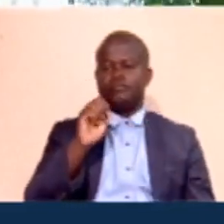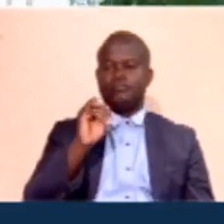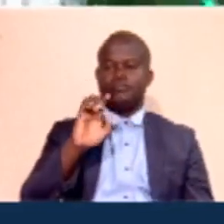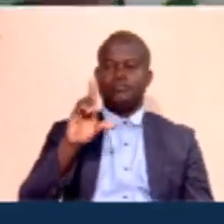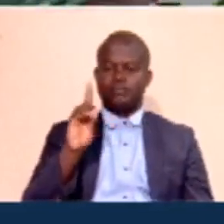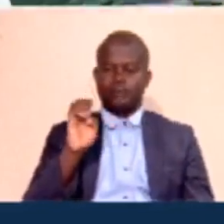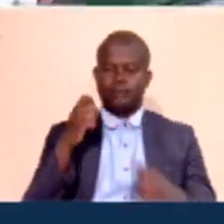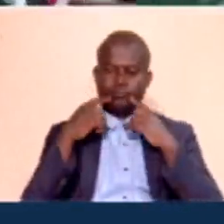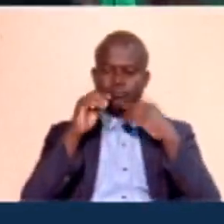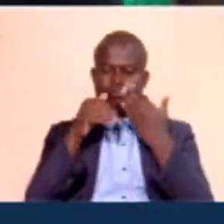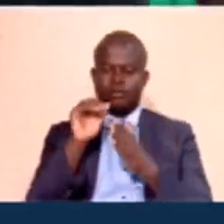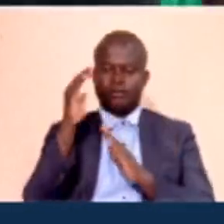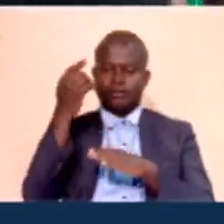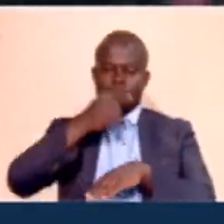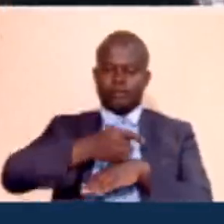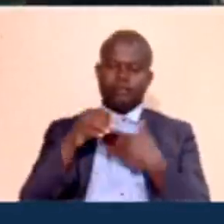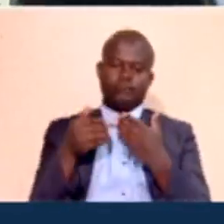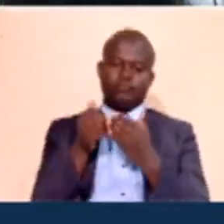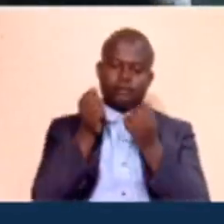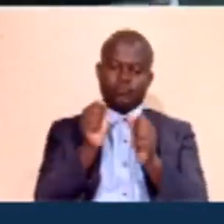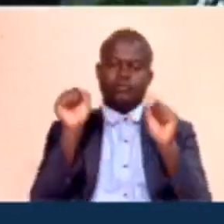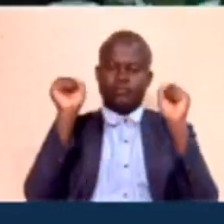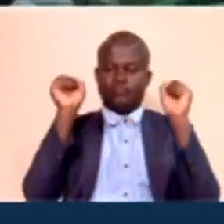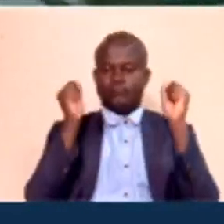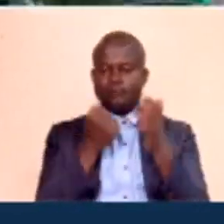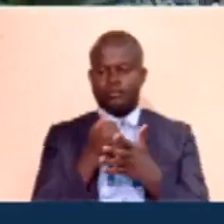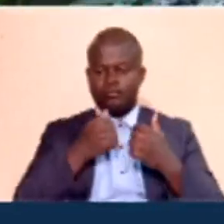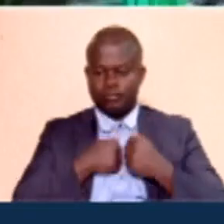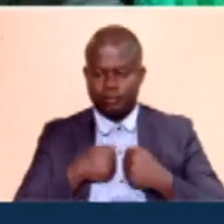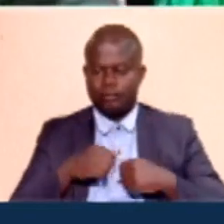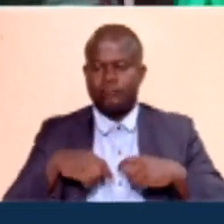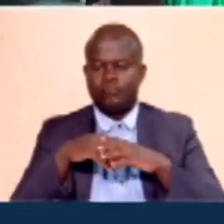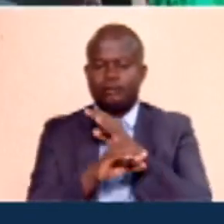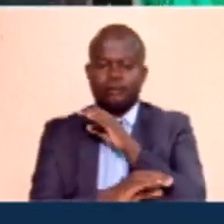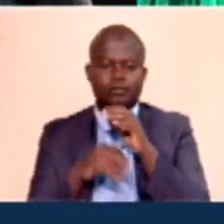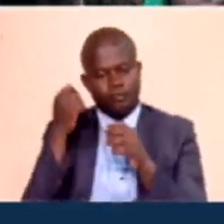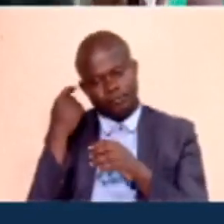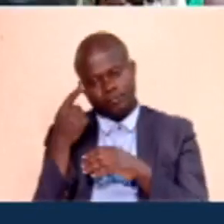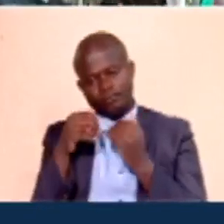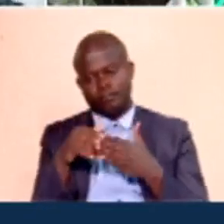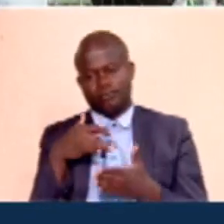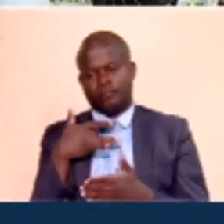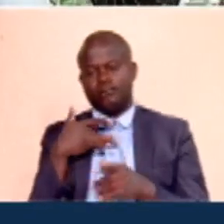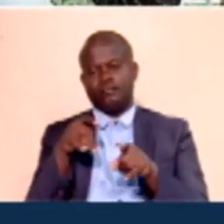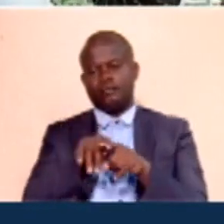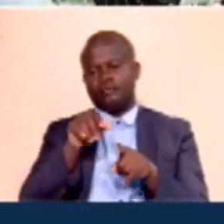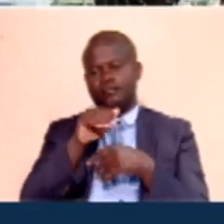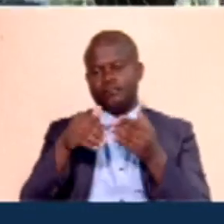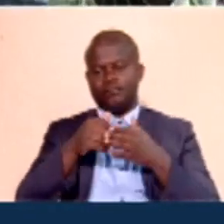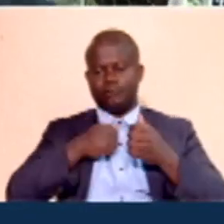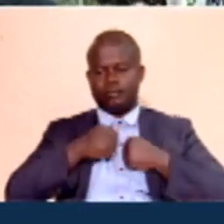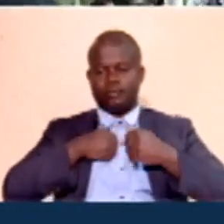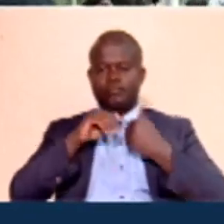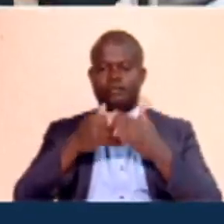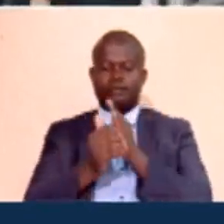Mukantabana avuga ko kwizihiza uyu munsi wo kwibohora bituma abanyarwanda baba muri iki gihugu bakomeza kwiyumva ko ari kimwe n'abandi banyarwanda